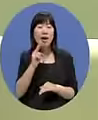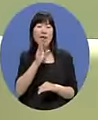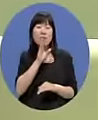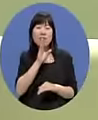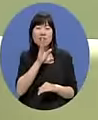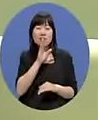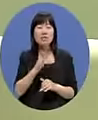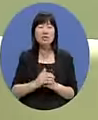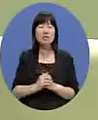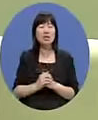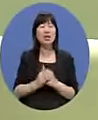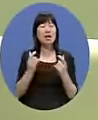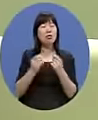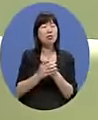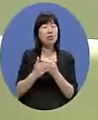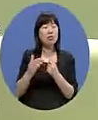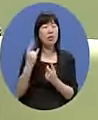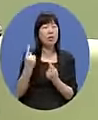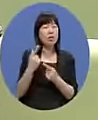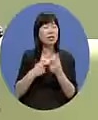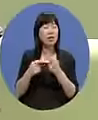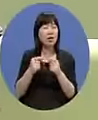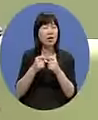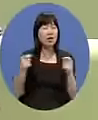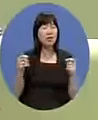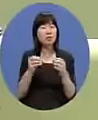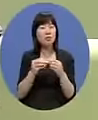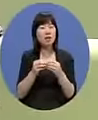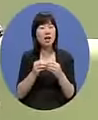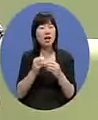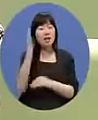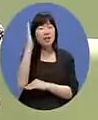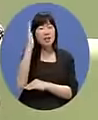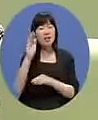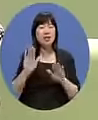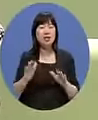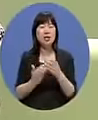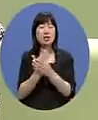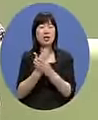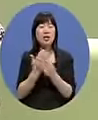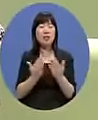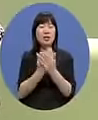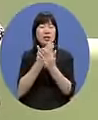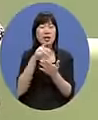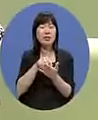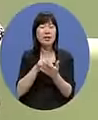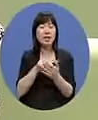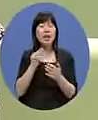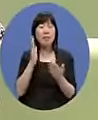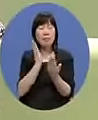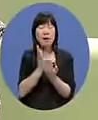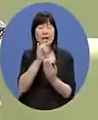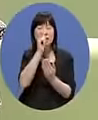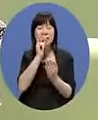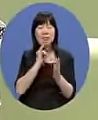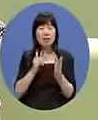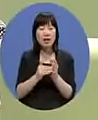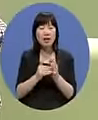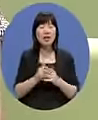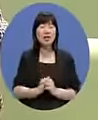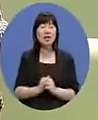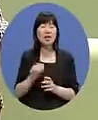42개월이죠. 네, 정확하게. 네, 그러니까 그거보다는 조금 더 긴 문장의 이야기가 사실은 나오는 것이 발달상으로는 좀 맞긴 한데요. 네. 근데